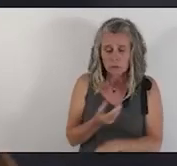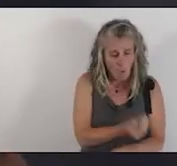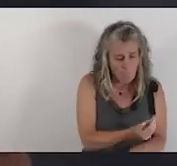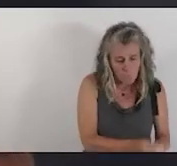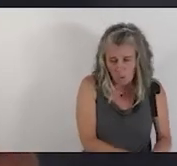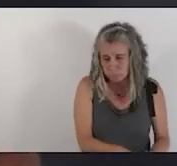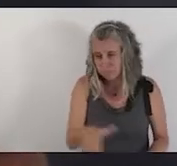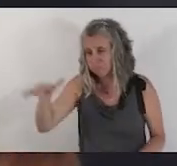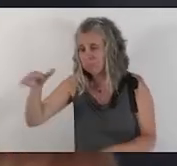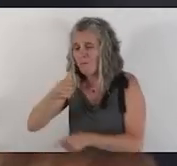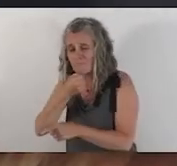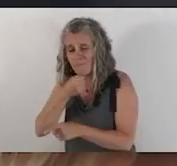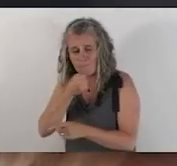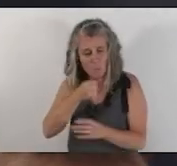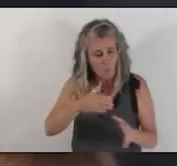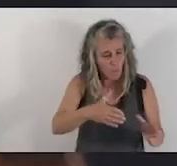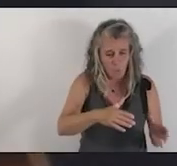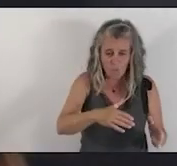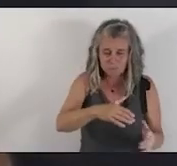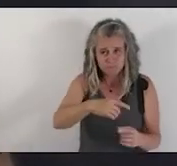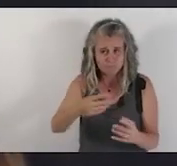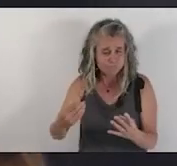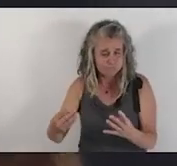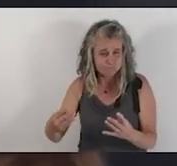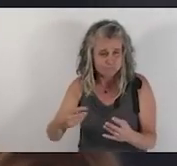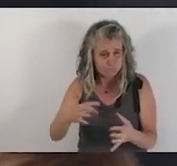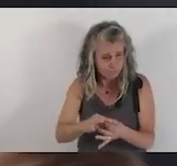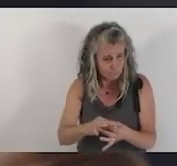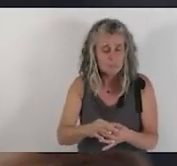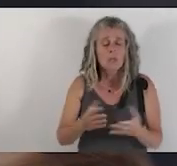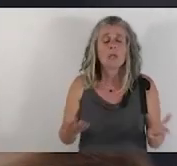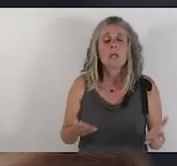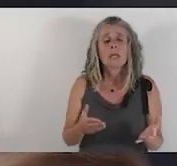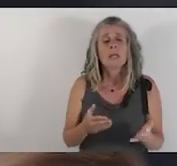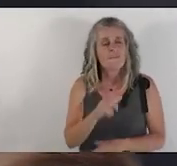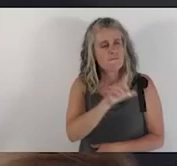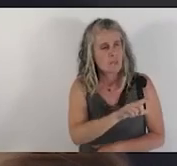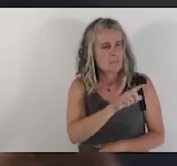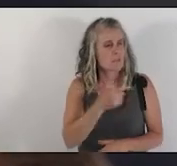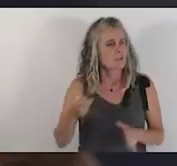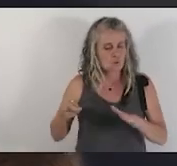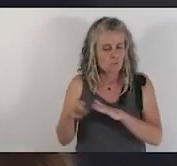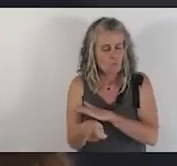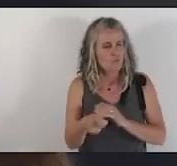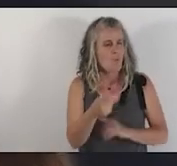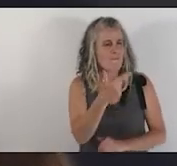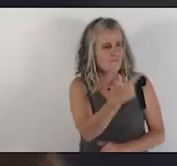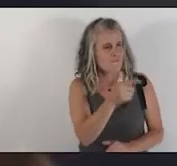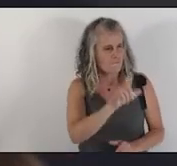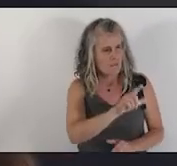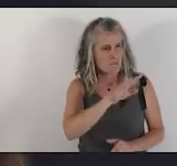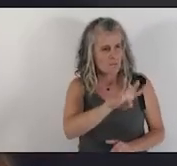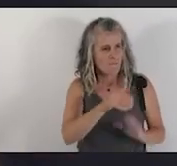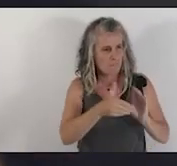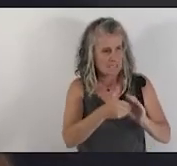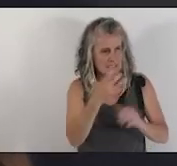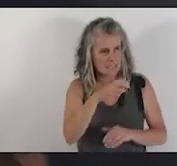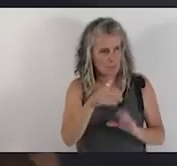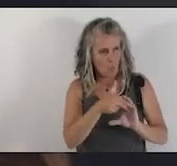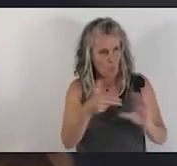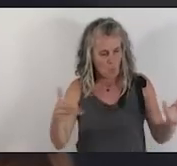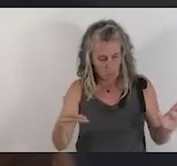Il s'agit d'un montant de 29 500 euros. Et pour le 34, le dernier dont j'ai la charge,